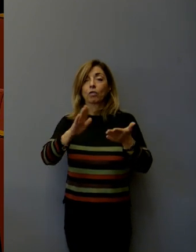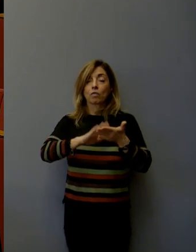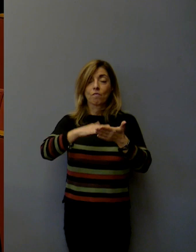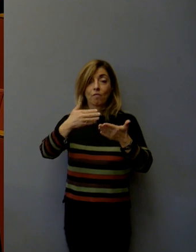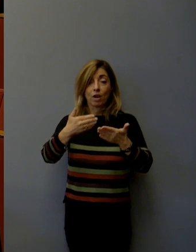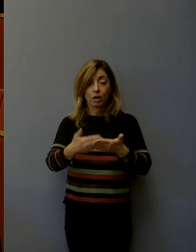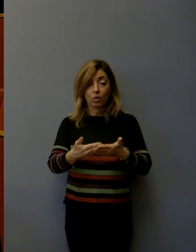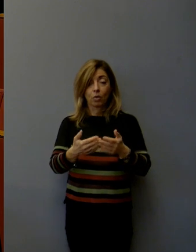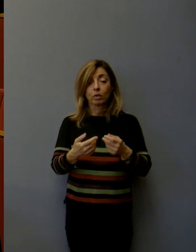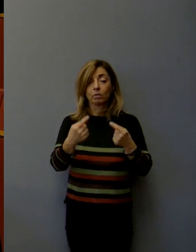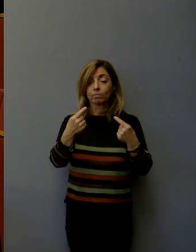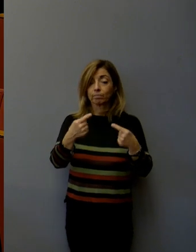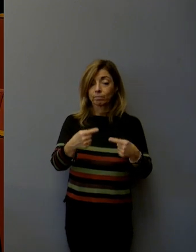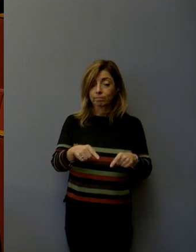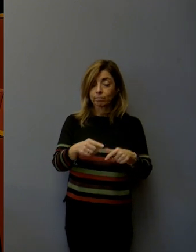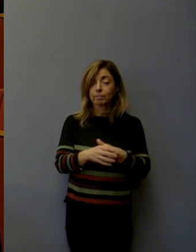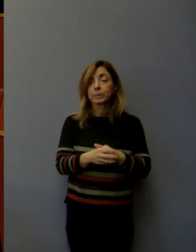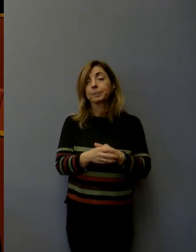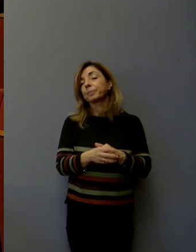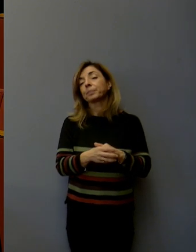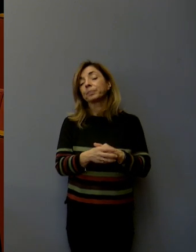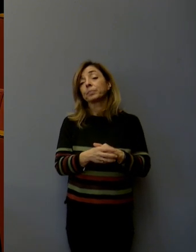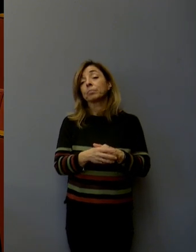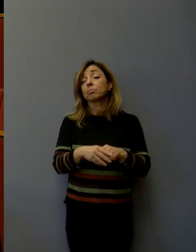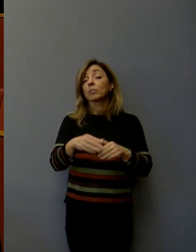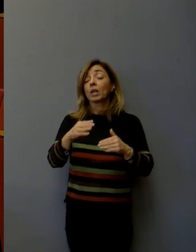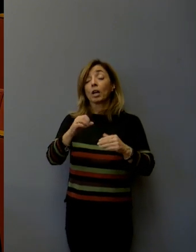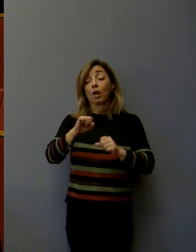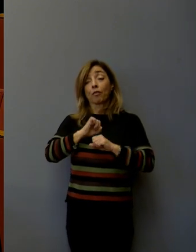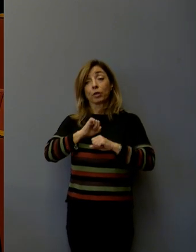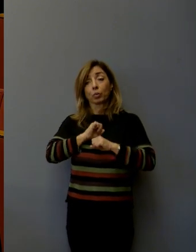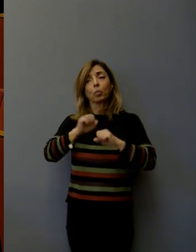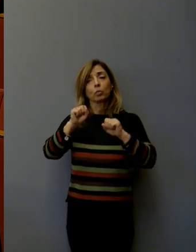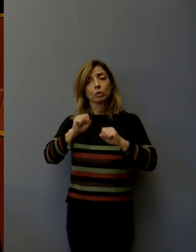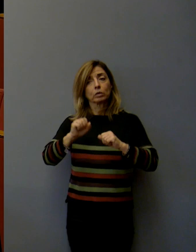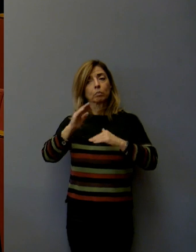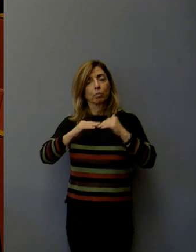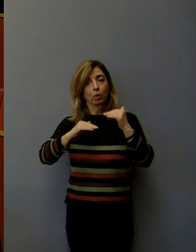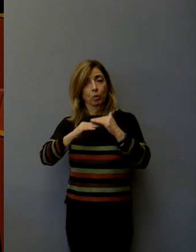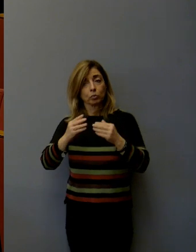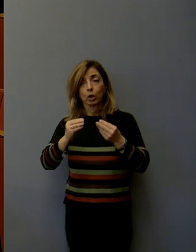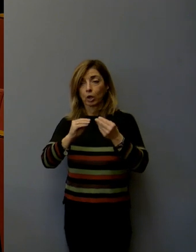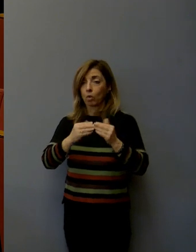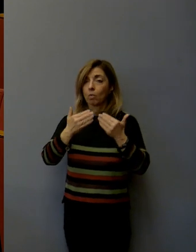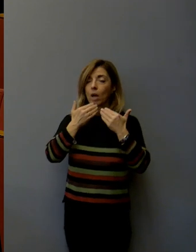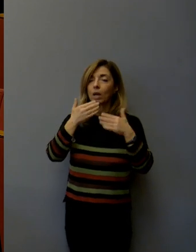così come come si costruisce questa questa fiducia si costruisce attraverso le esperienze dirette